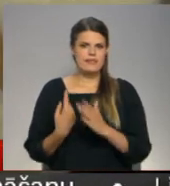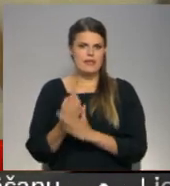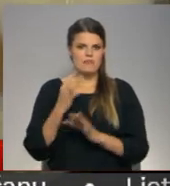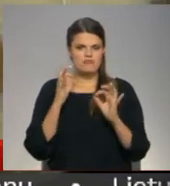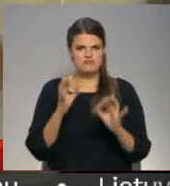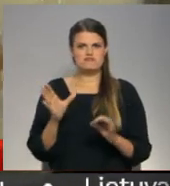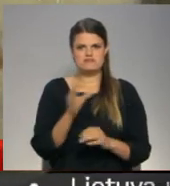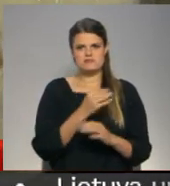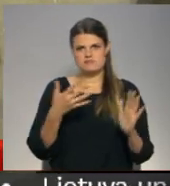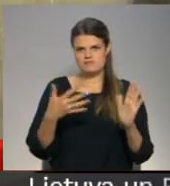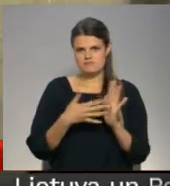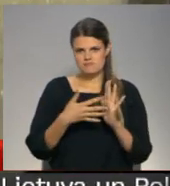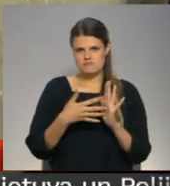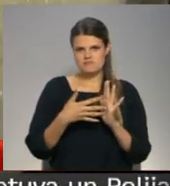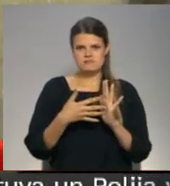un viss ir